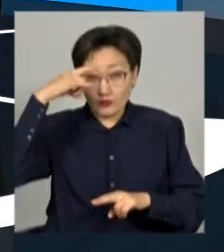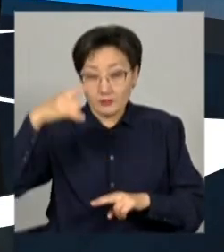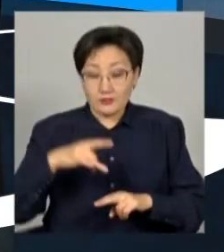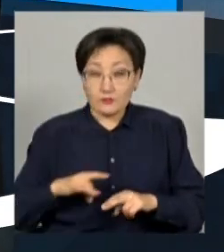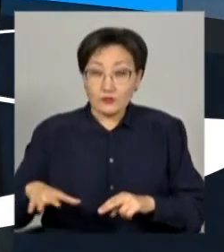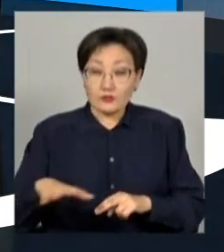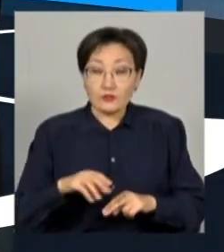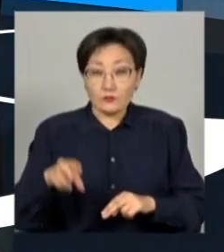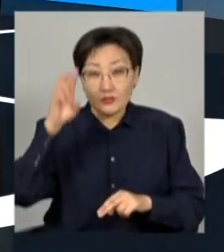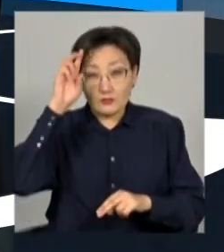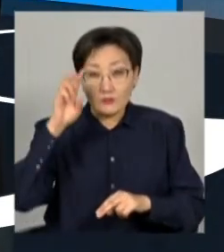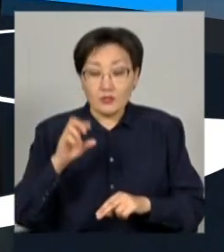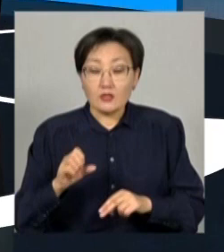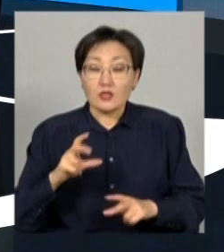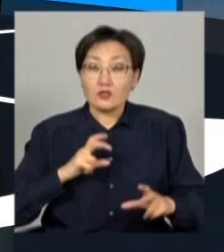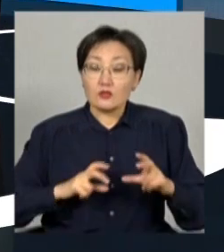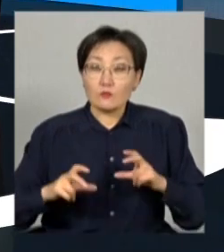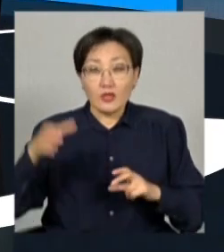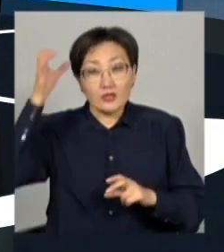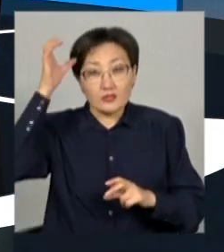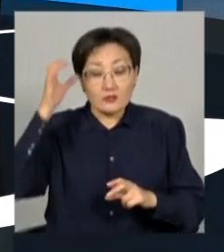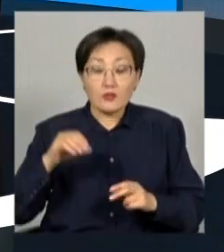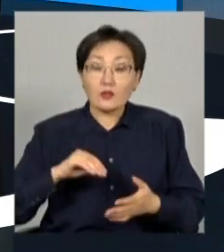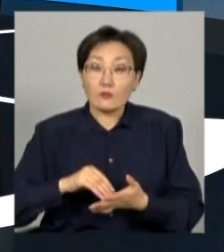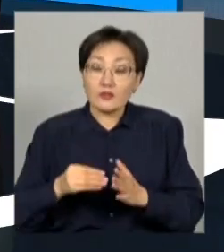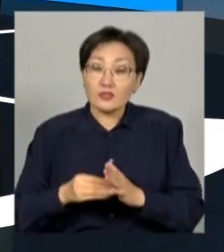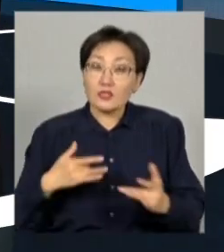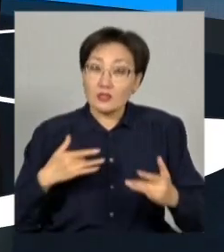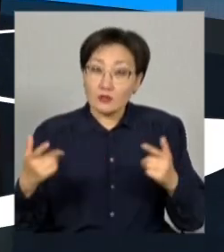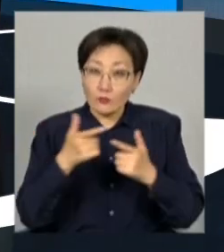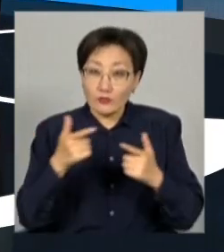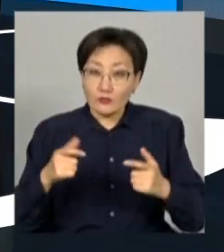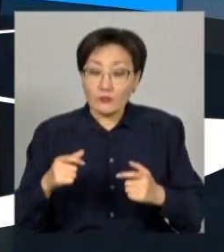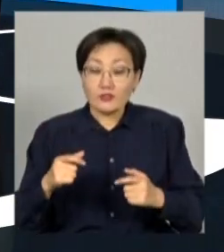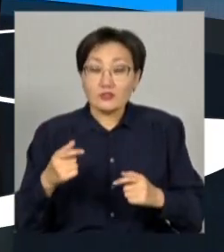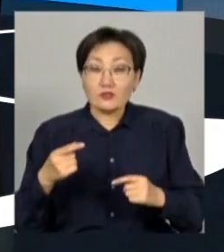Қазақстан Республикасының мемлекеттік академиялық би театры хабарлады. Қазақ балетінің